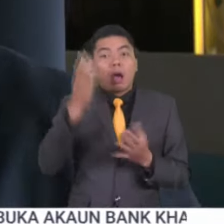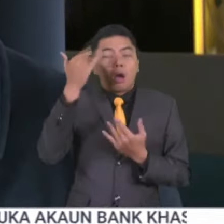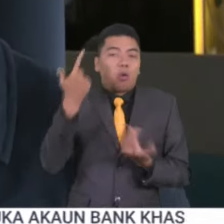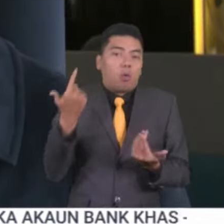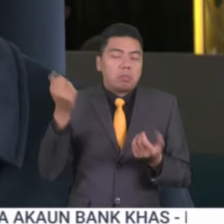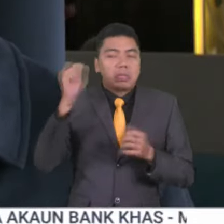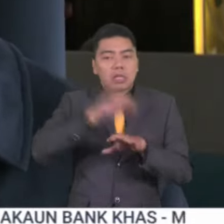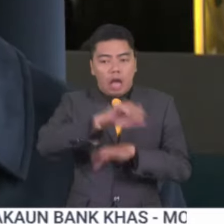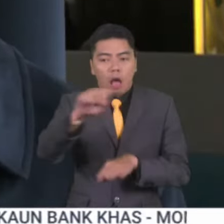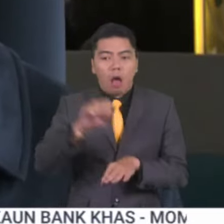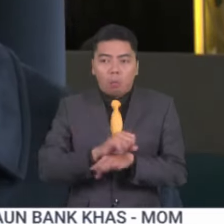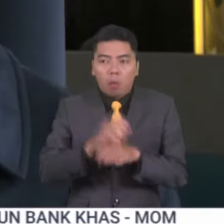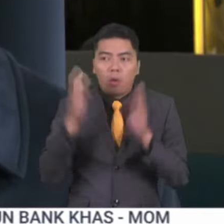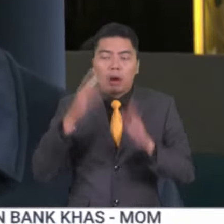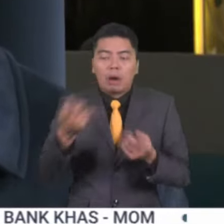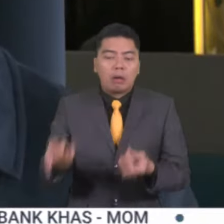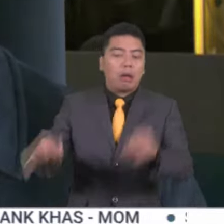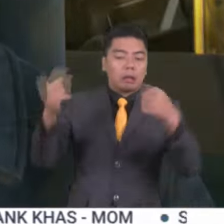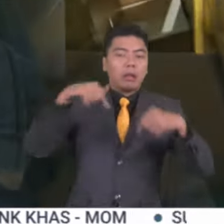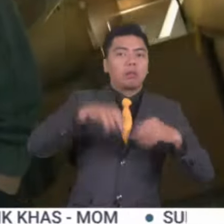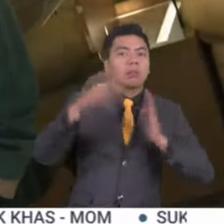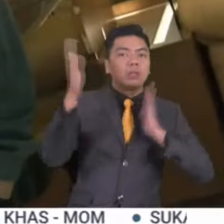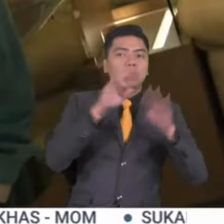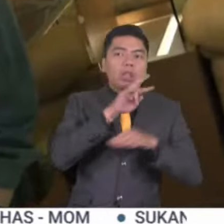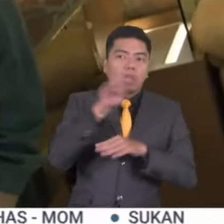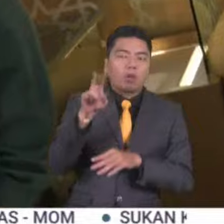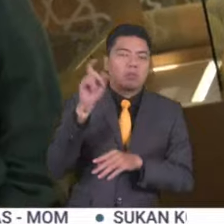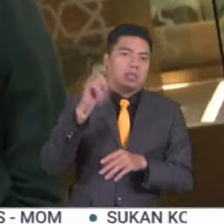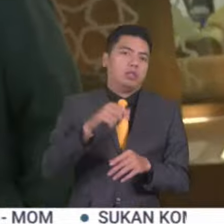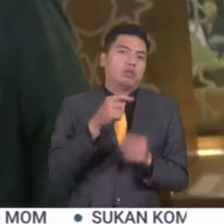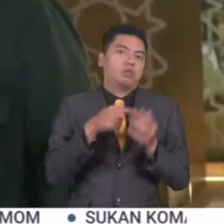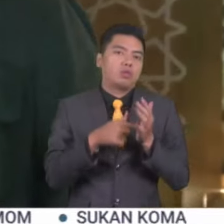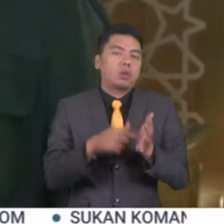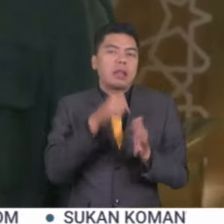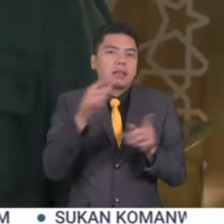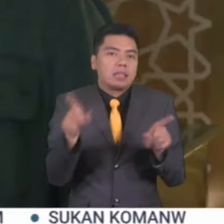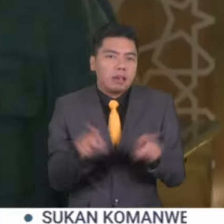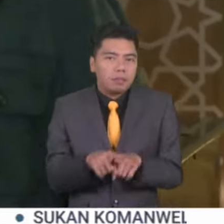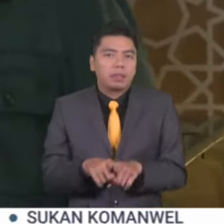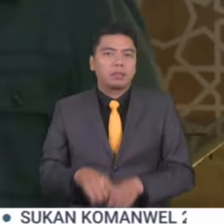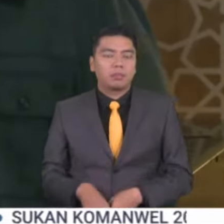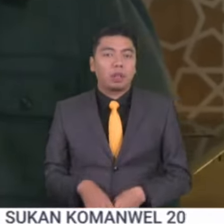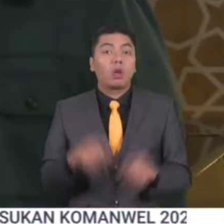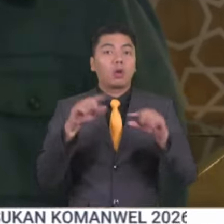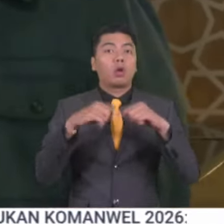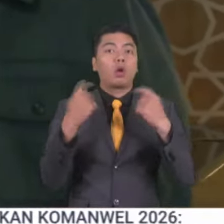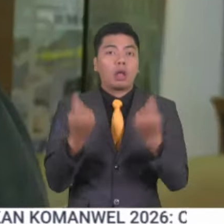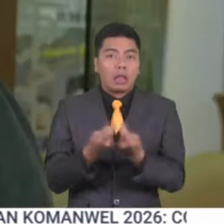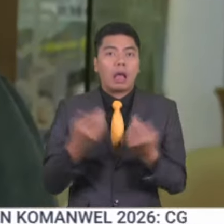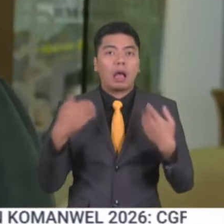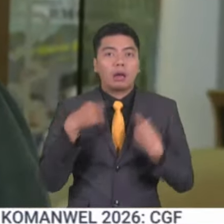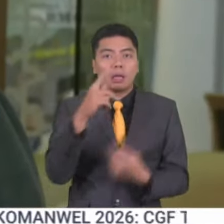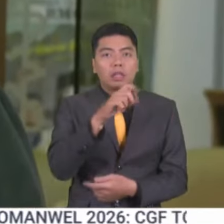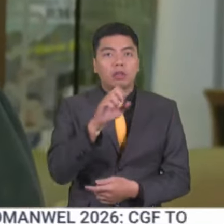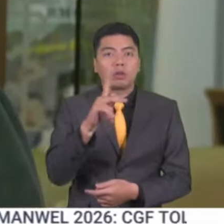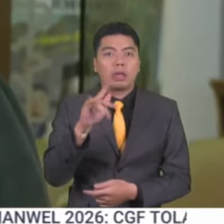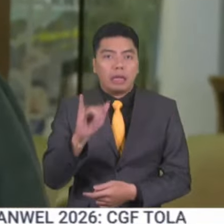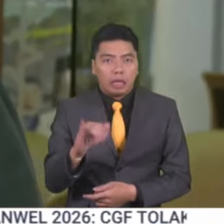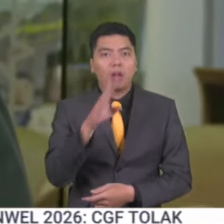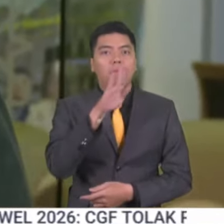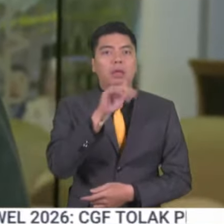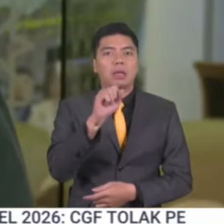datang ke Malaysia juga mau nonton, kita harus kasih yang beda juga. Kumpulan yang dianggotai Tuku Rizky, Bastian